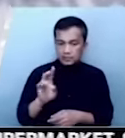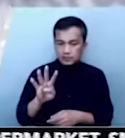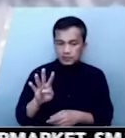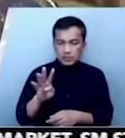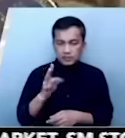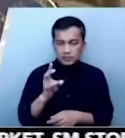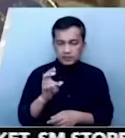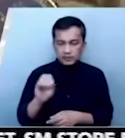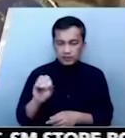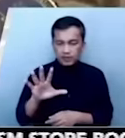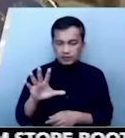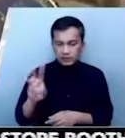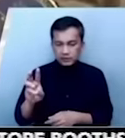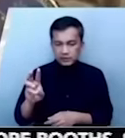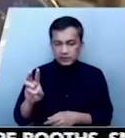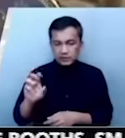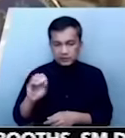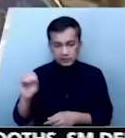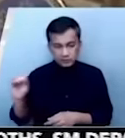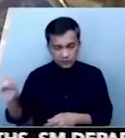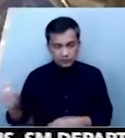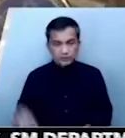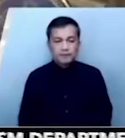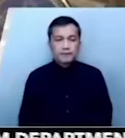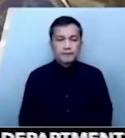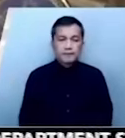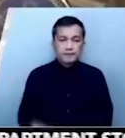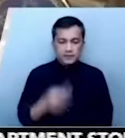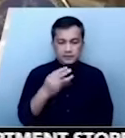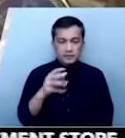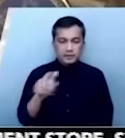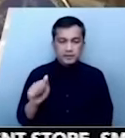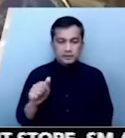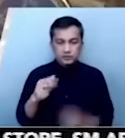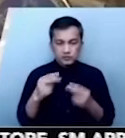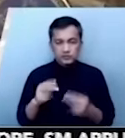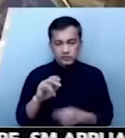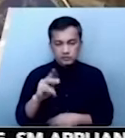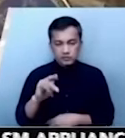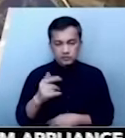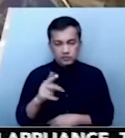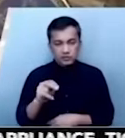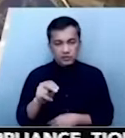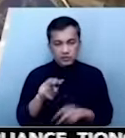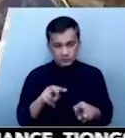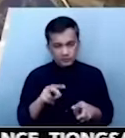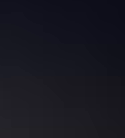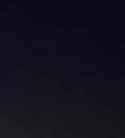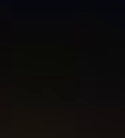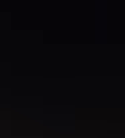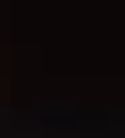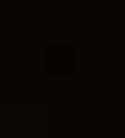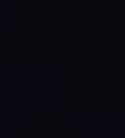870-56-000. Para sa GMA Integrated News, Shino Gaston nakatutok, 24 oras.